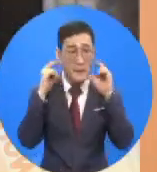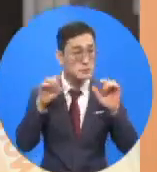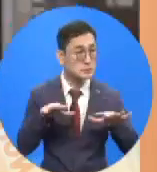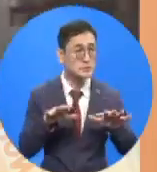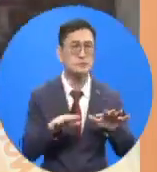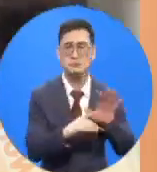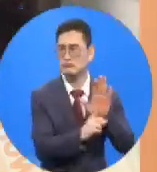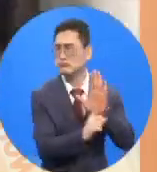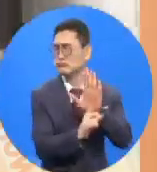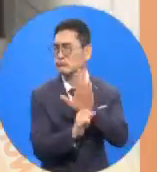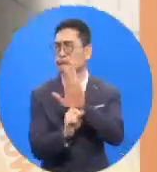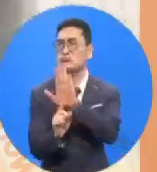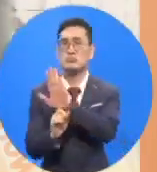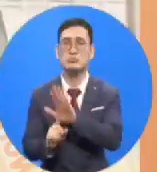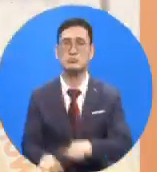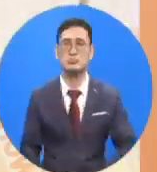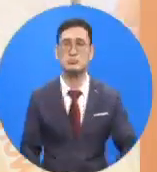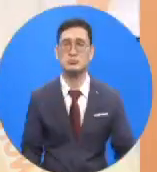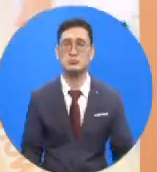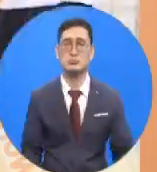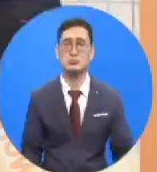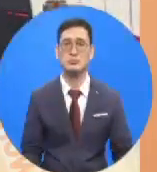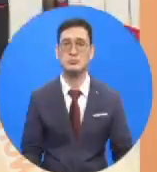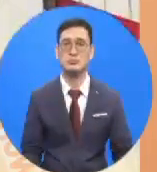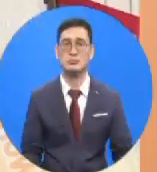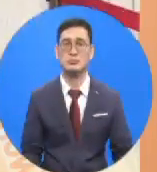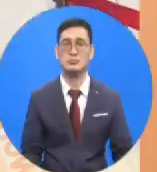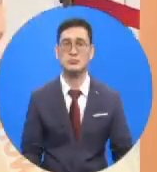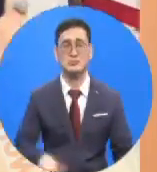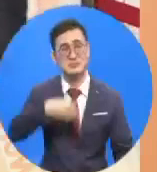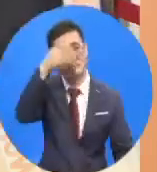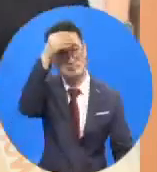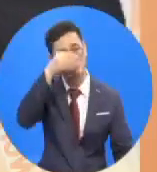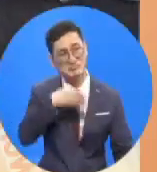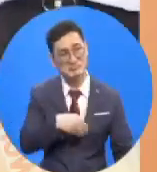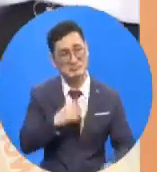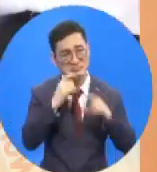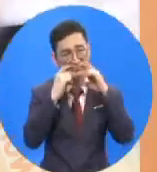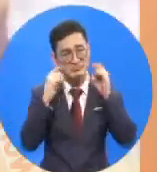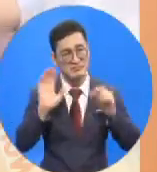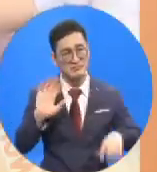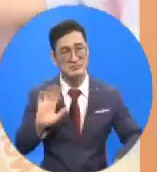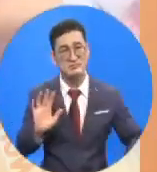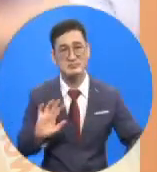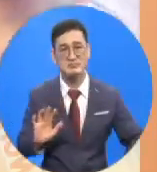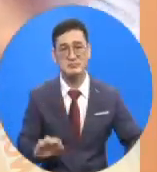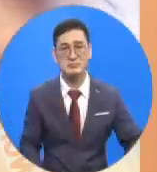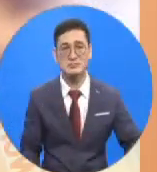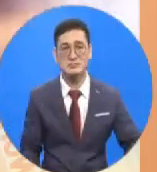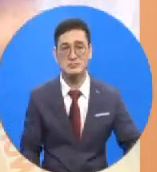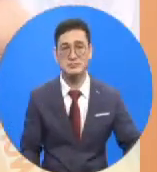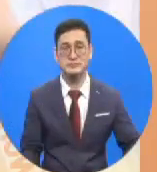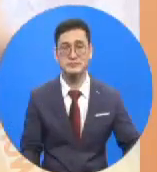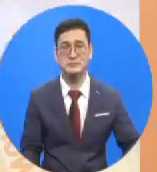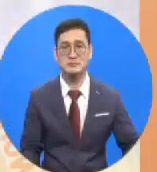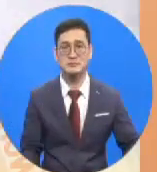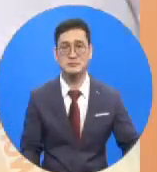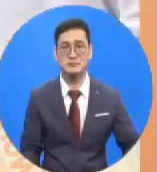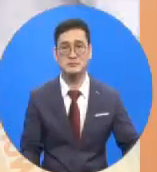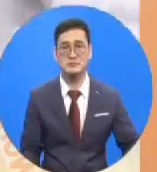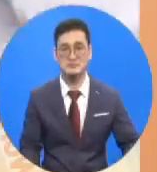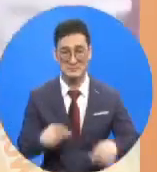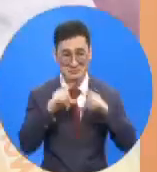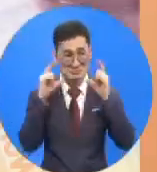지속되다 보니까 이런 비정상적인 사람들이 사실 대중적인 교통이나 이런데서 않으며 난동을 부린 다든지 굉장히 어떤 폭력적인